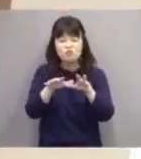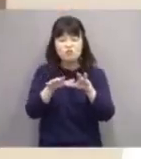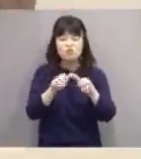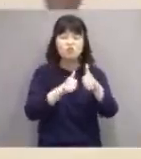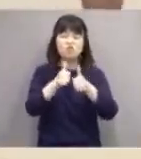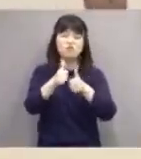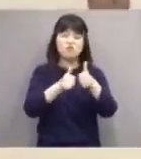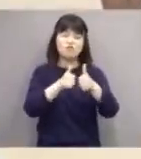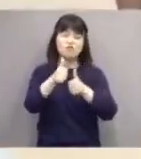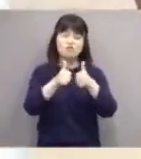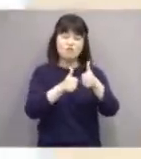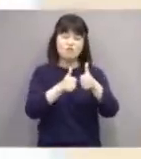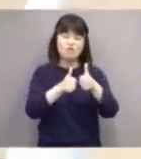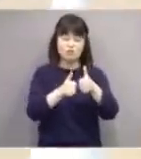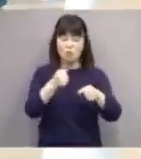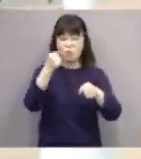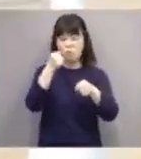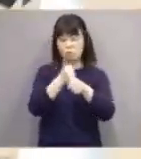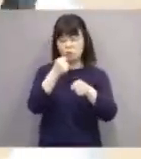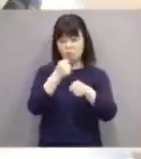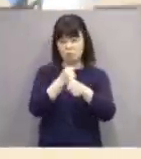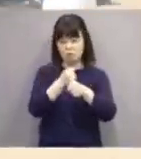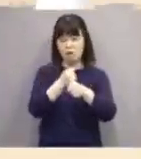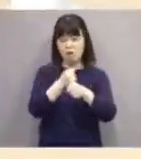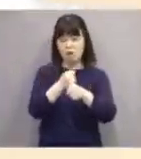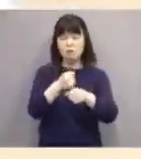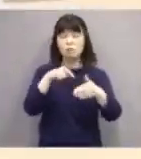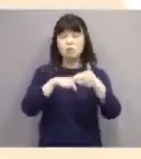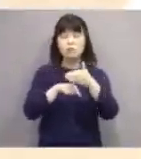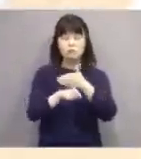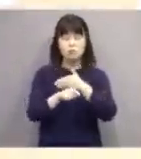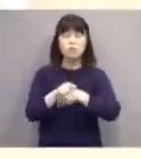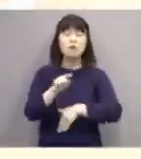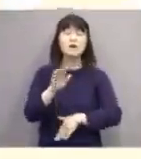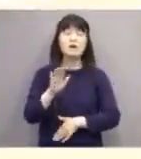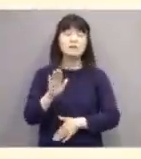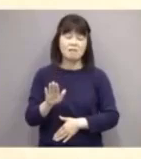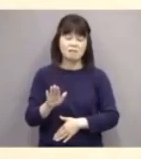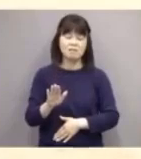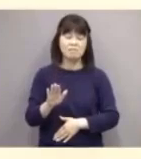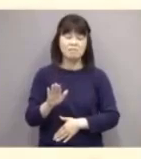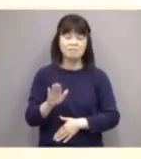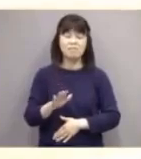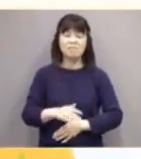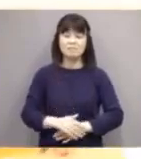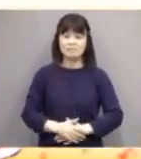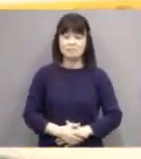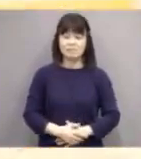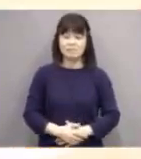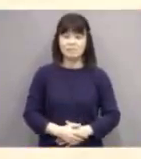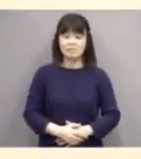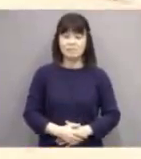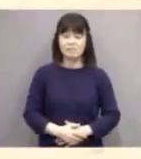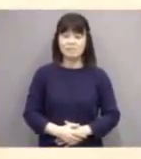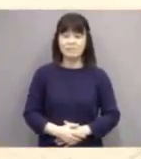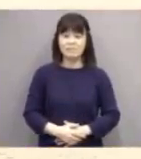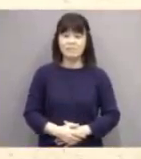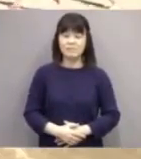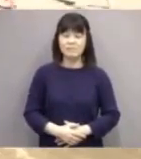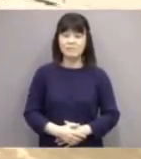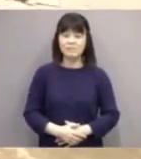び始めて、そこから蜘蛛とそれからあの虫たちの追いかけっこになっていったっていうところです